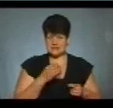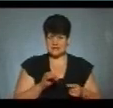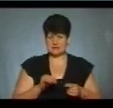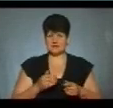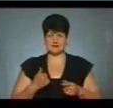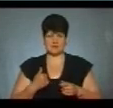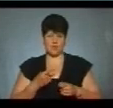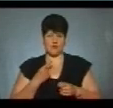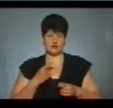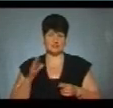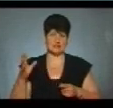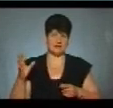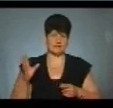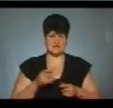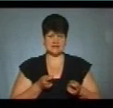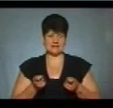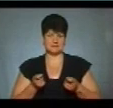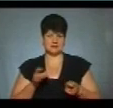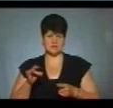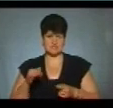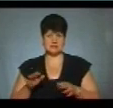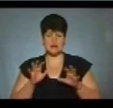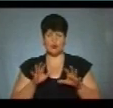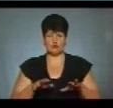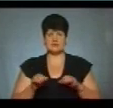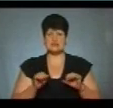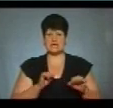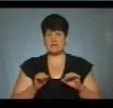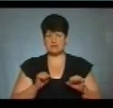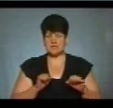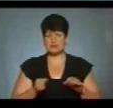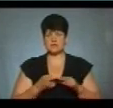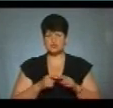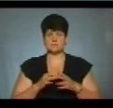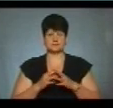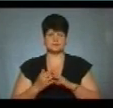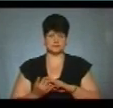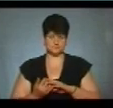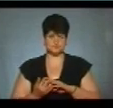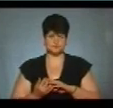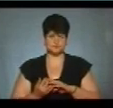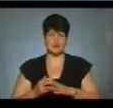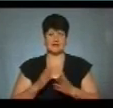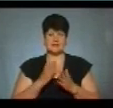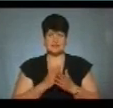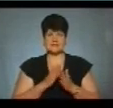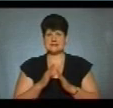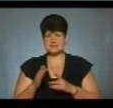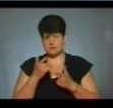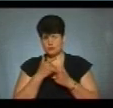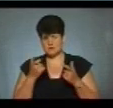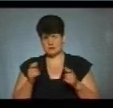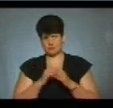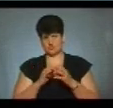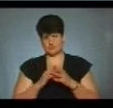так, я кажу на всіх, що адміністратори, це тобто голови, це керівники даного населеного пункту. Є система оповіщення в кожному селі,